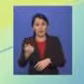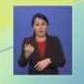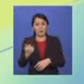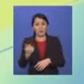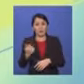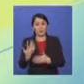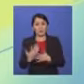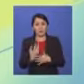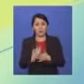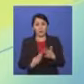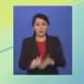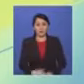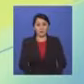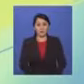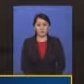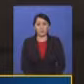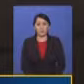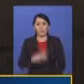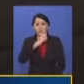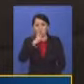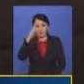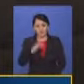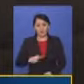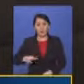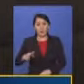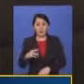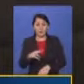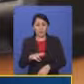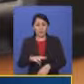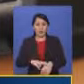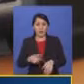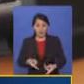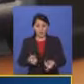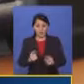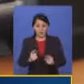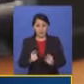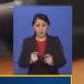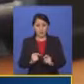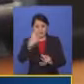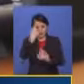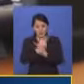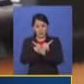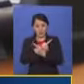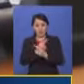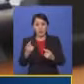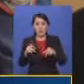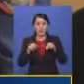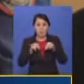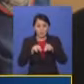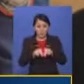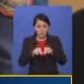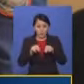алданып қалған. Солтүстік Қазақстан облысы полиция департаменті баспасөз қызметінің мәліметінше, Петропавл